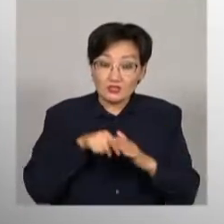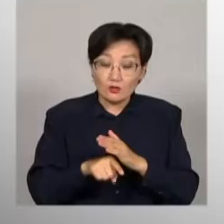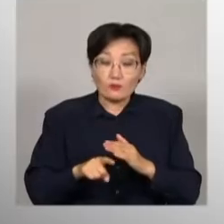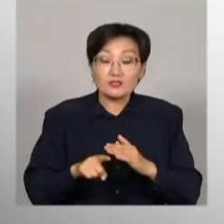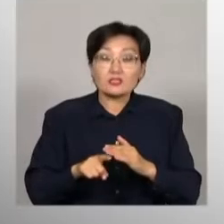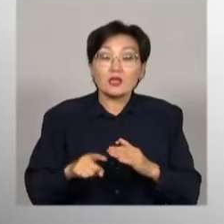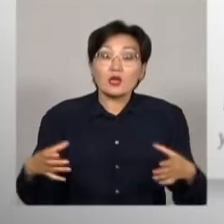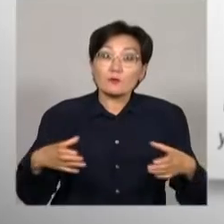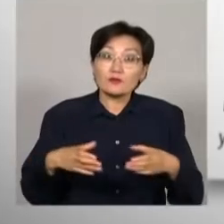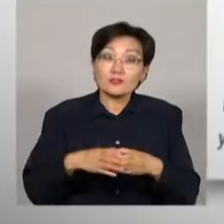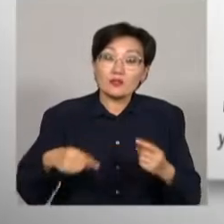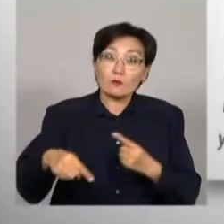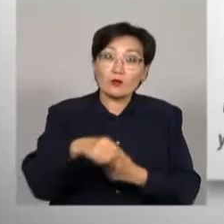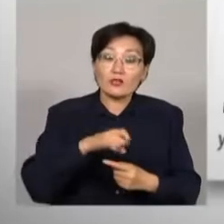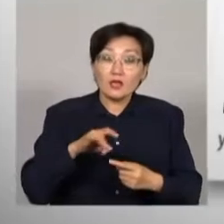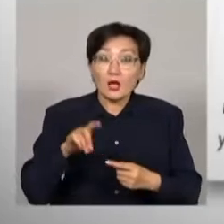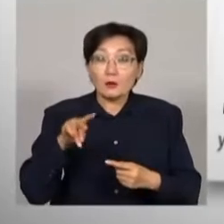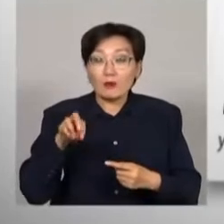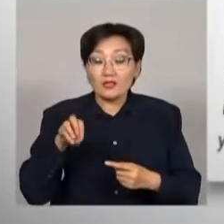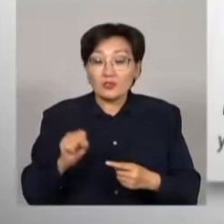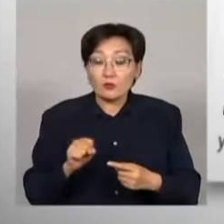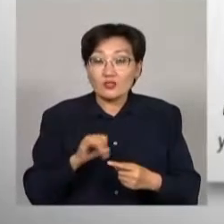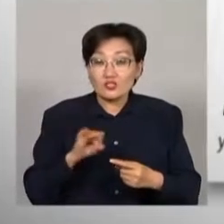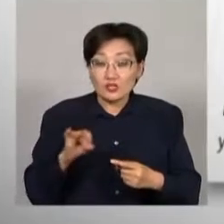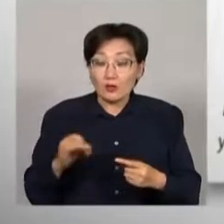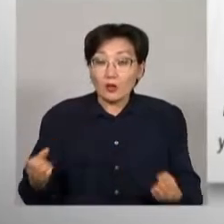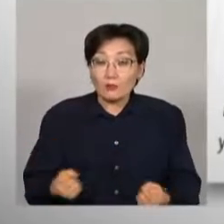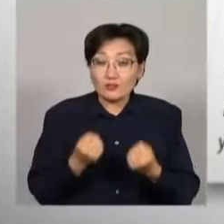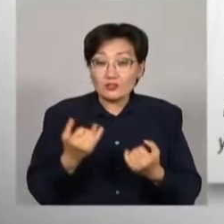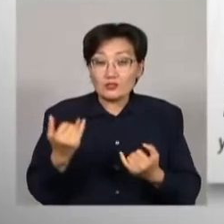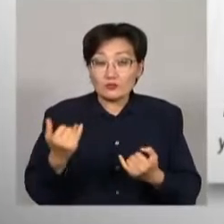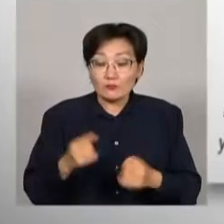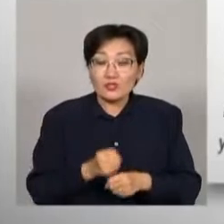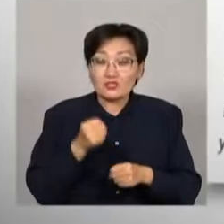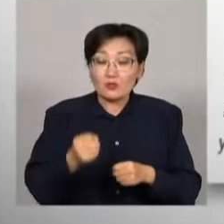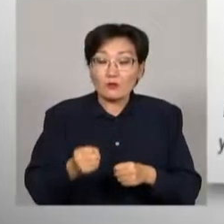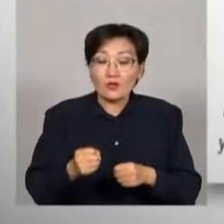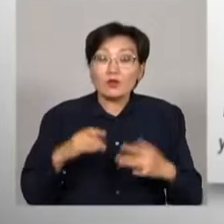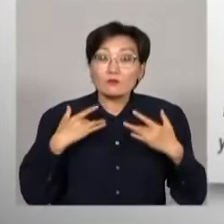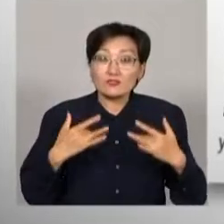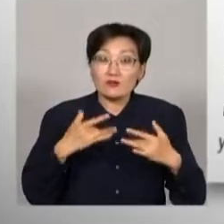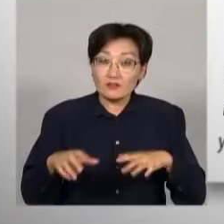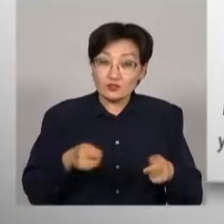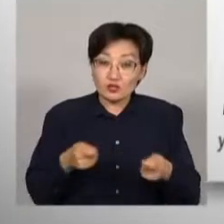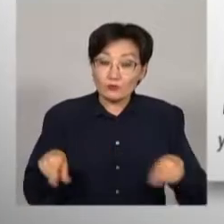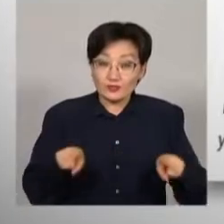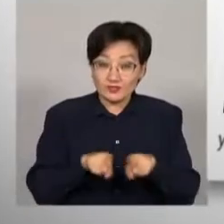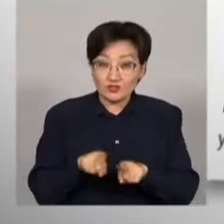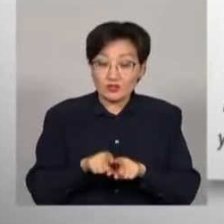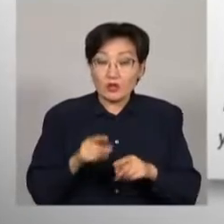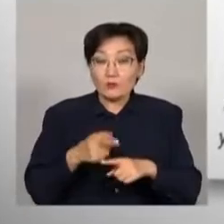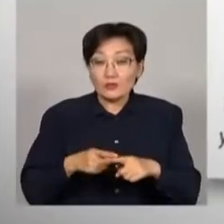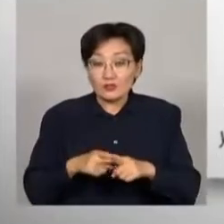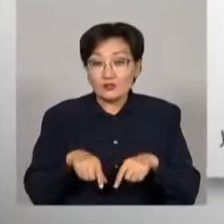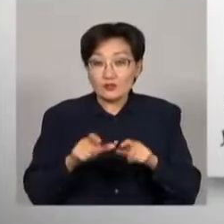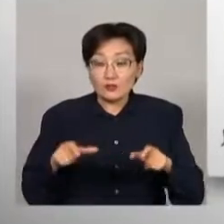призывал объединиться вокруг Дикого Армана, кроме того, поддержать его и выдвинуть единые требования власти, а также разделил